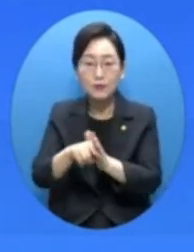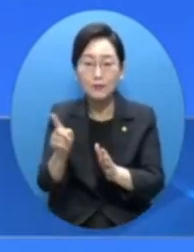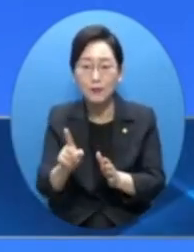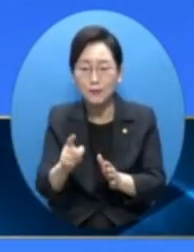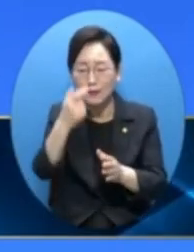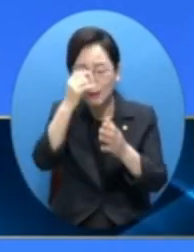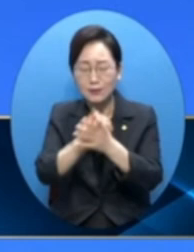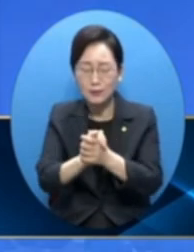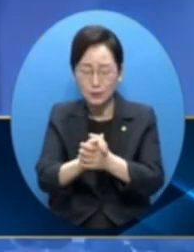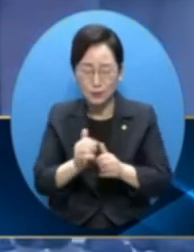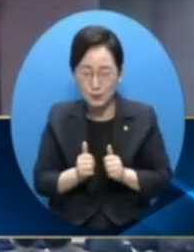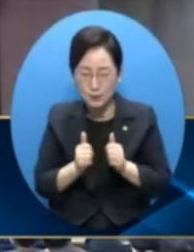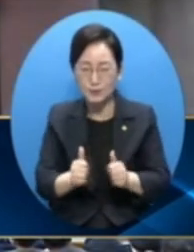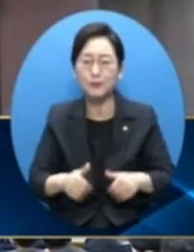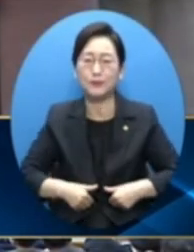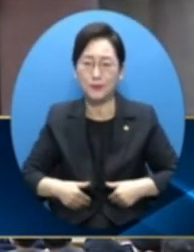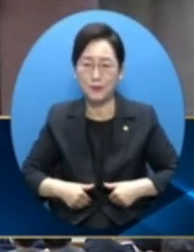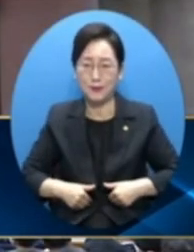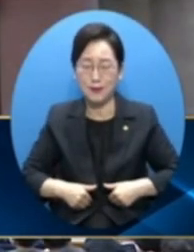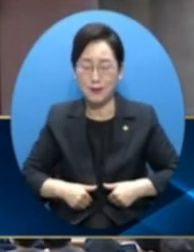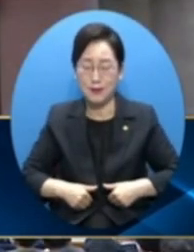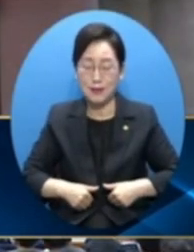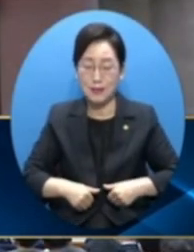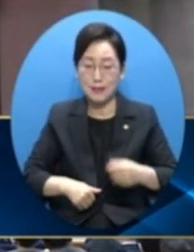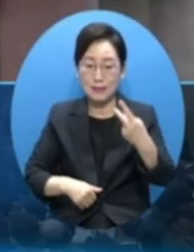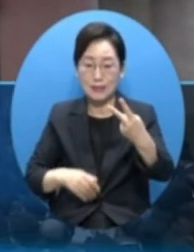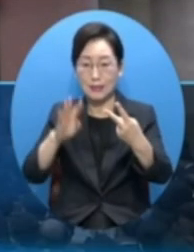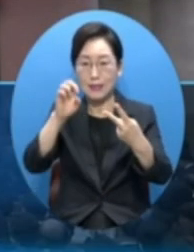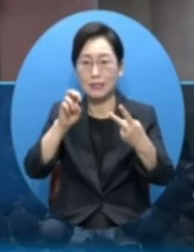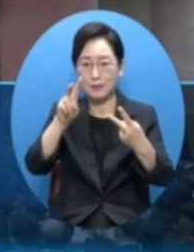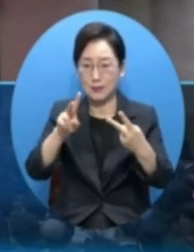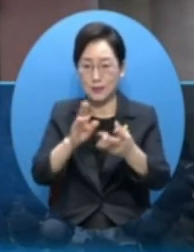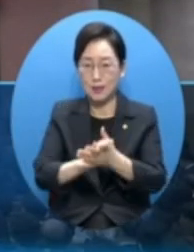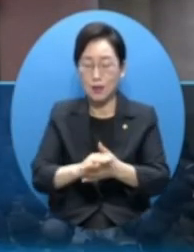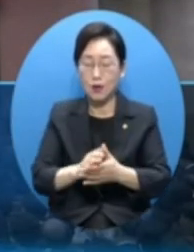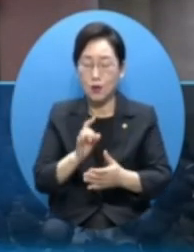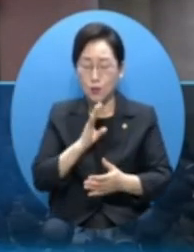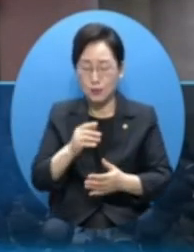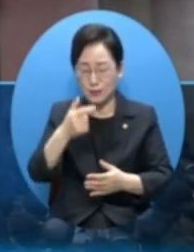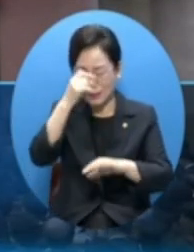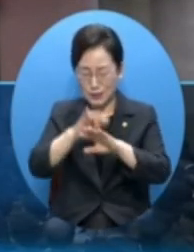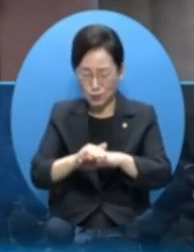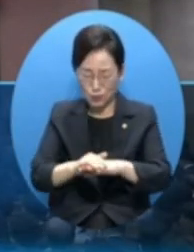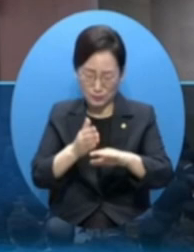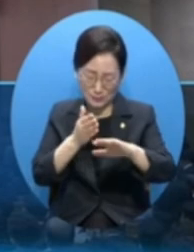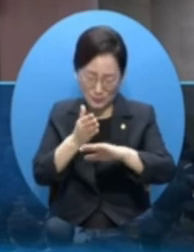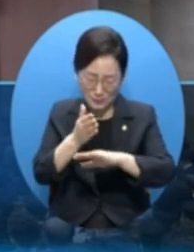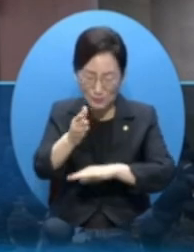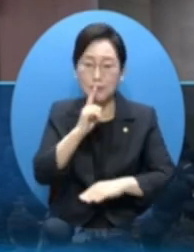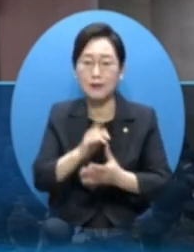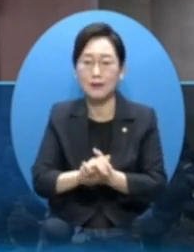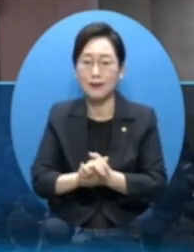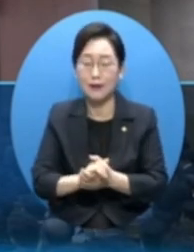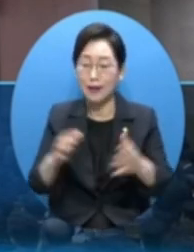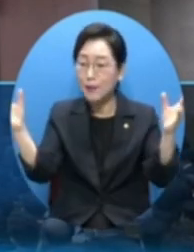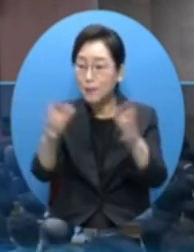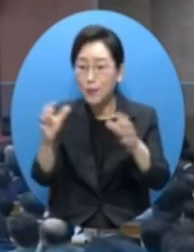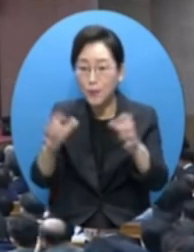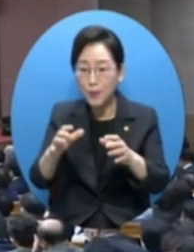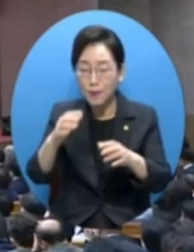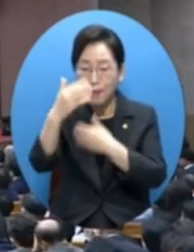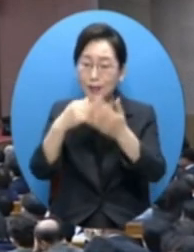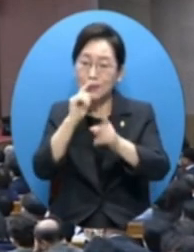기도에 힘써야 됩니다. 성경 말씀 보니까 2장 42절에 오로지 기도하기를 힘쓰내라고 말씀했습니다. 그들이 모여서 말씀